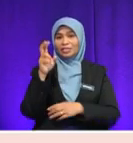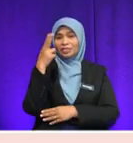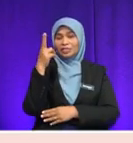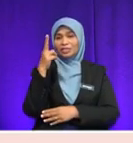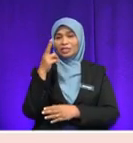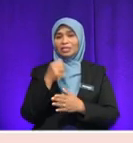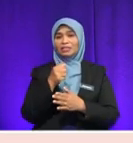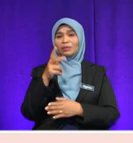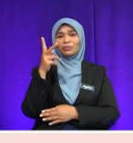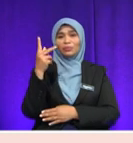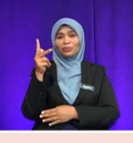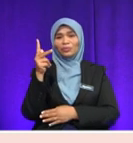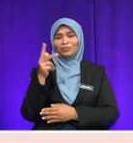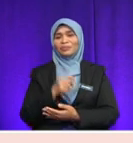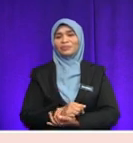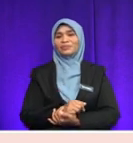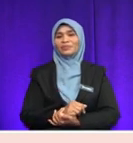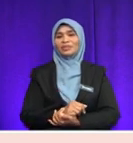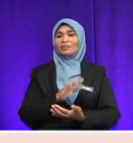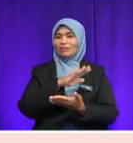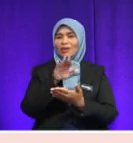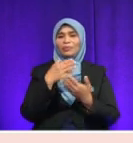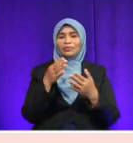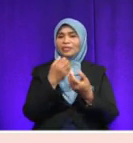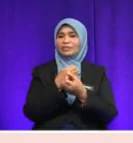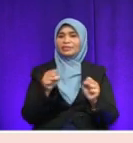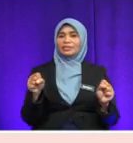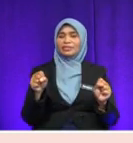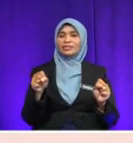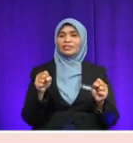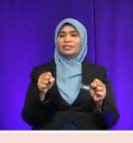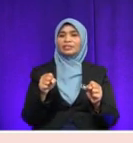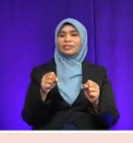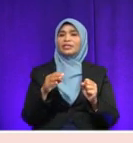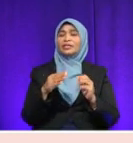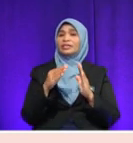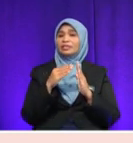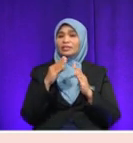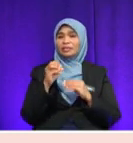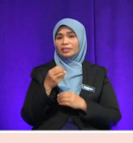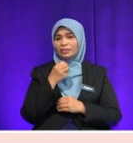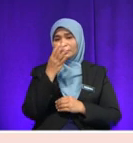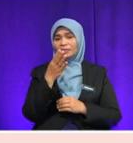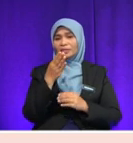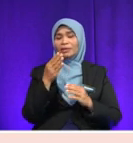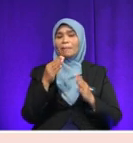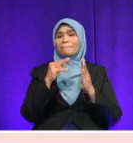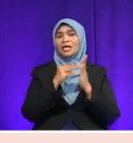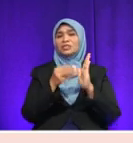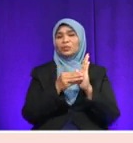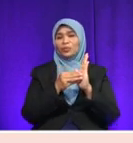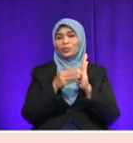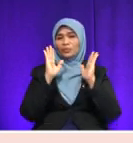kuning Oke semua ada ready nampaknya Oke Nyatakan maksud sholat qasar